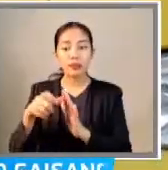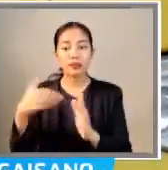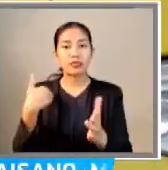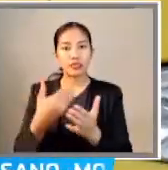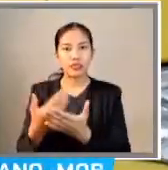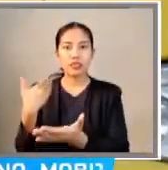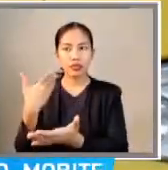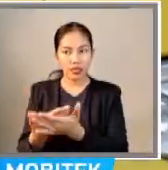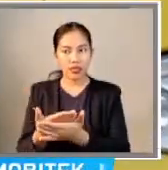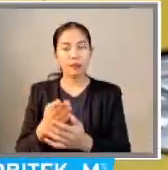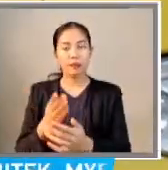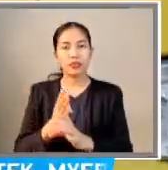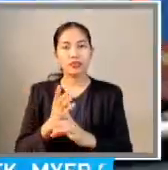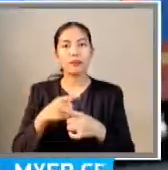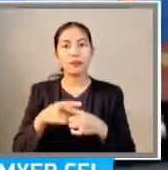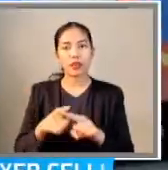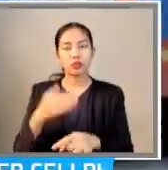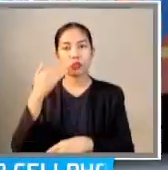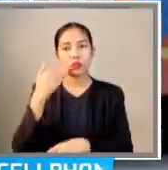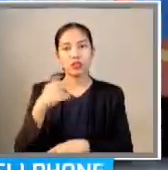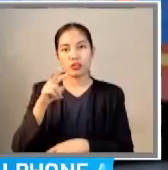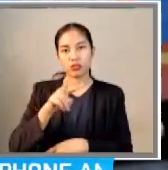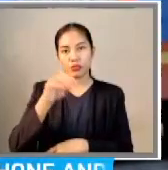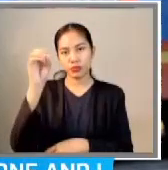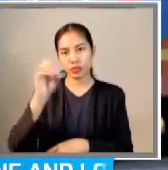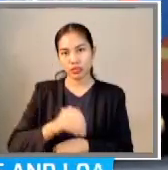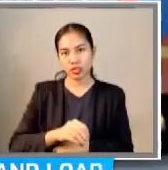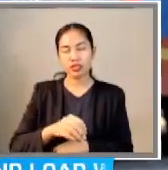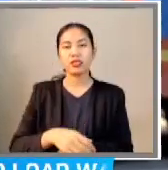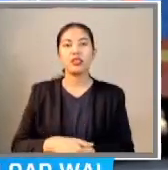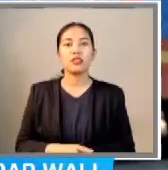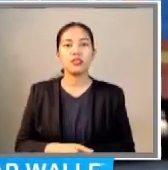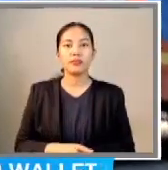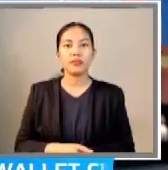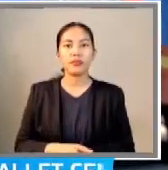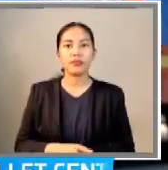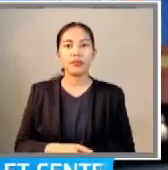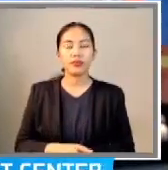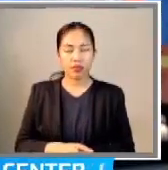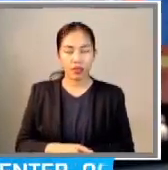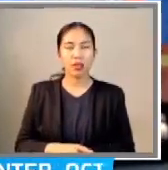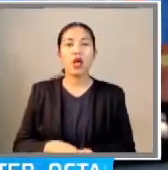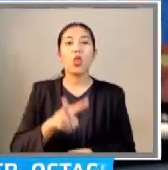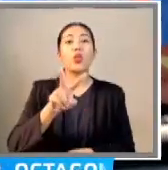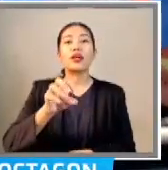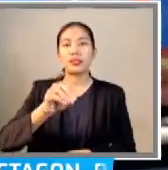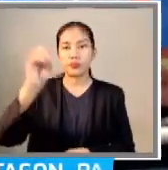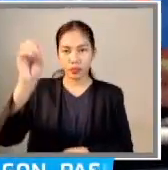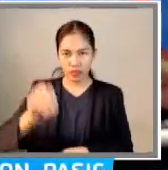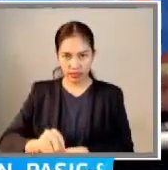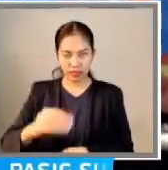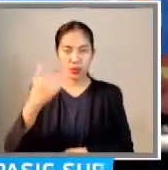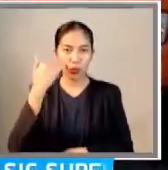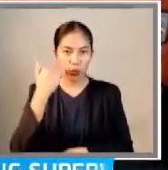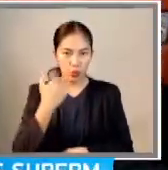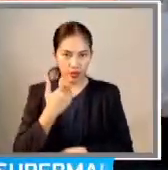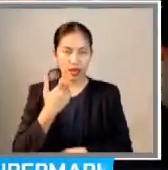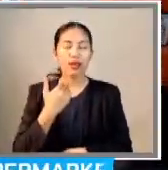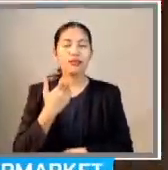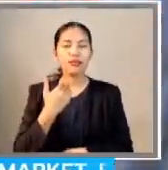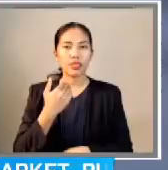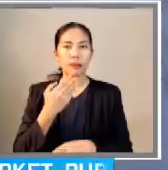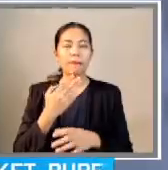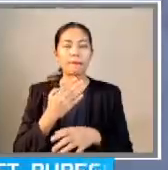kulang ng 2% o 20% ang bus na dinedeploy ng dalawang kumpanya na miyembro